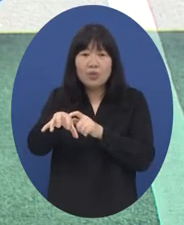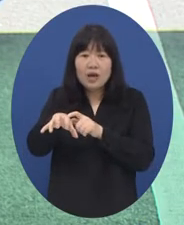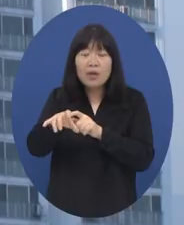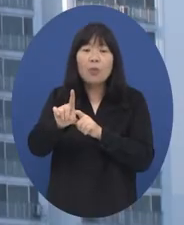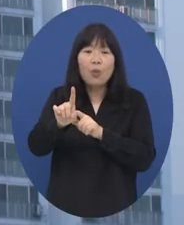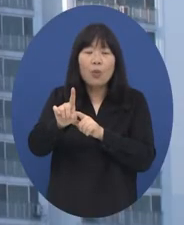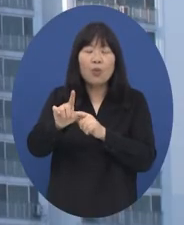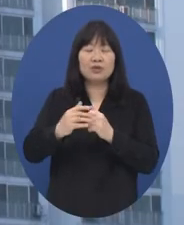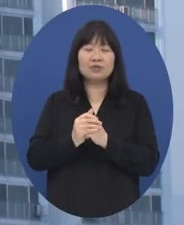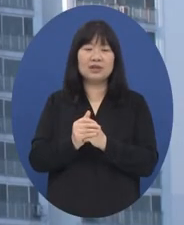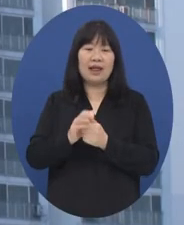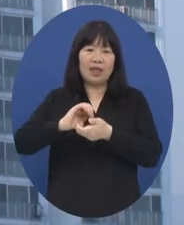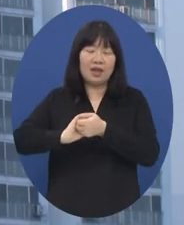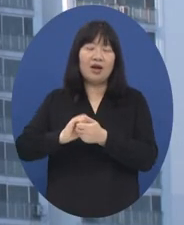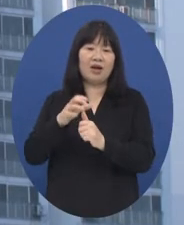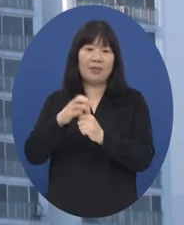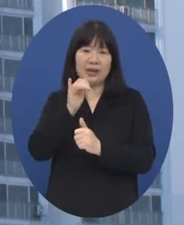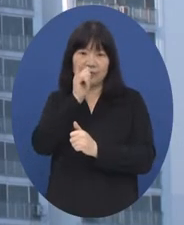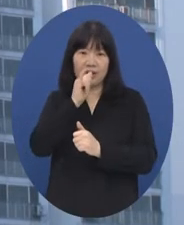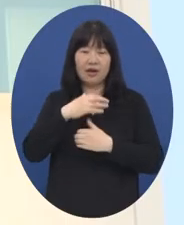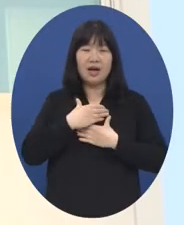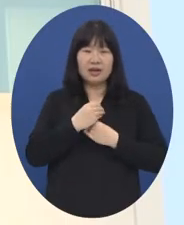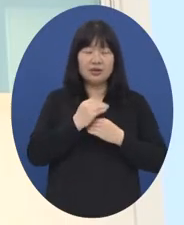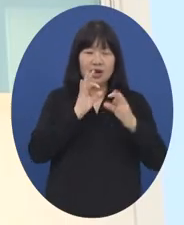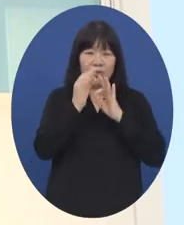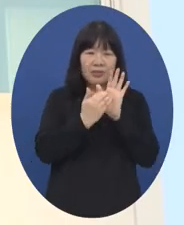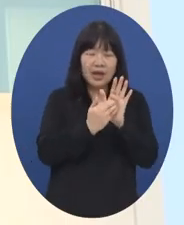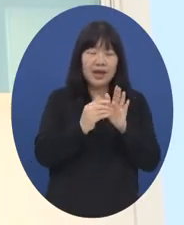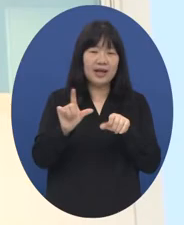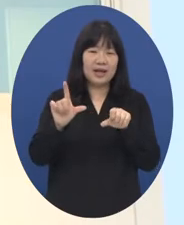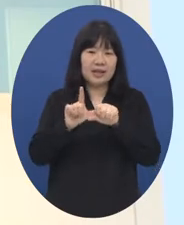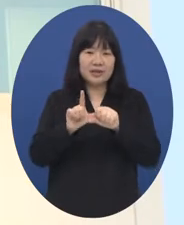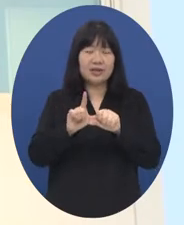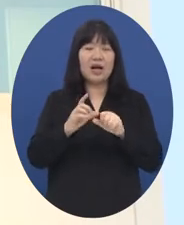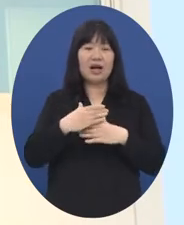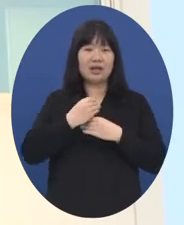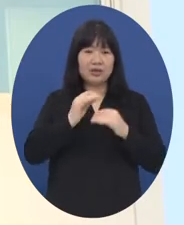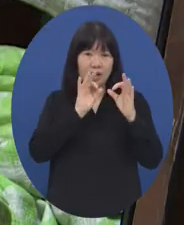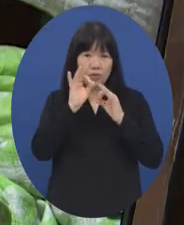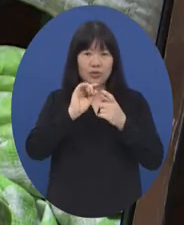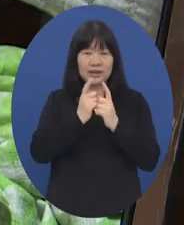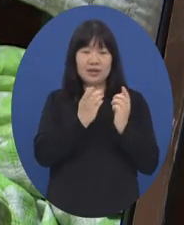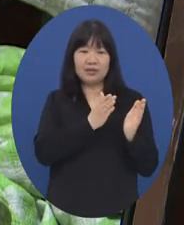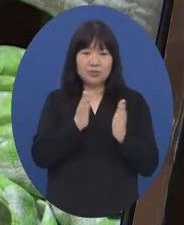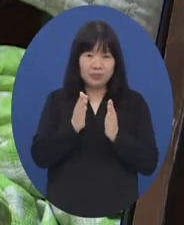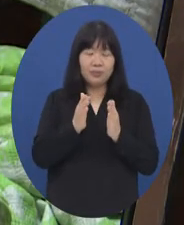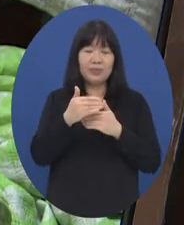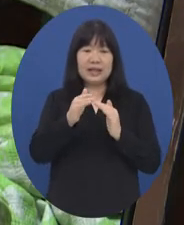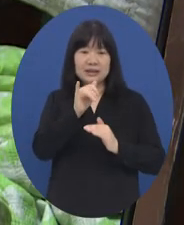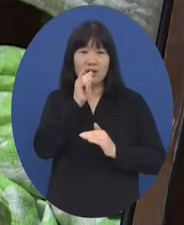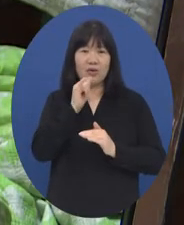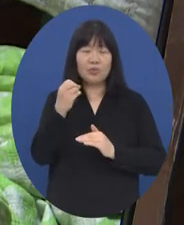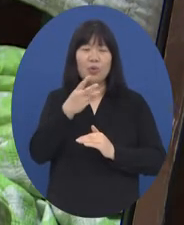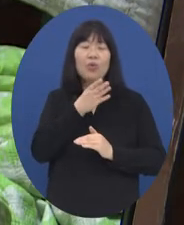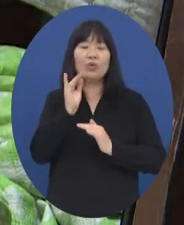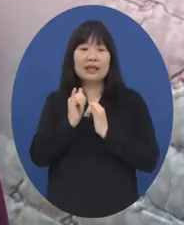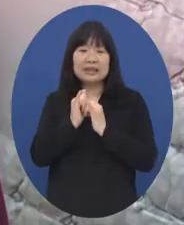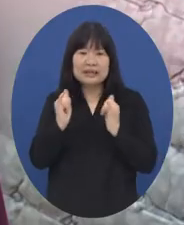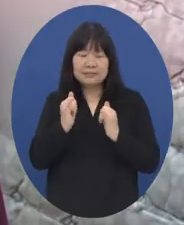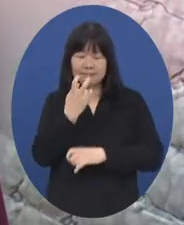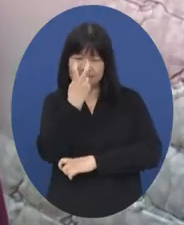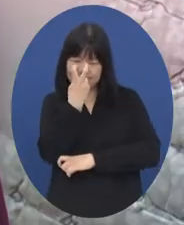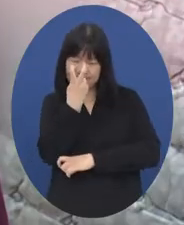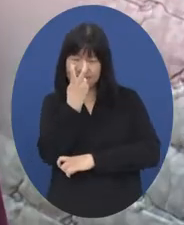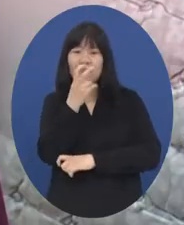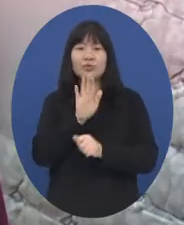있습니다. 안전사고 대응을 위해 가스와 전기 안전관리 대책반을 운영합니다. 연휴 때 취약한 어르신 안전 확인을